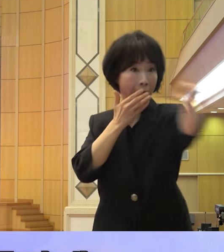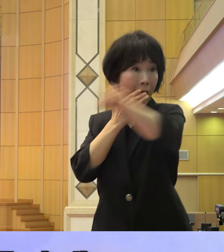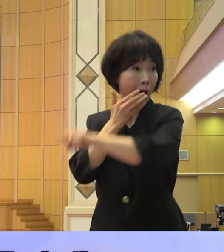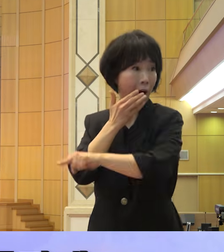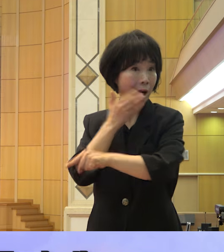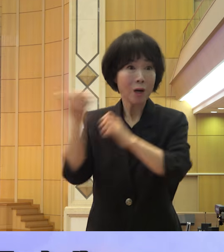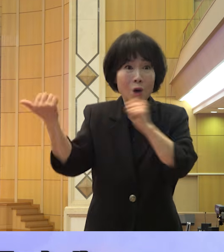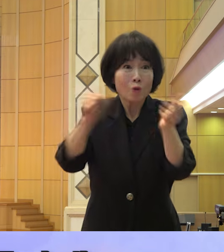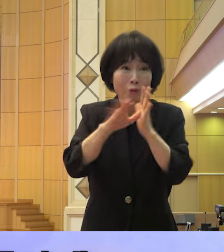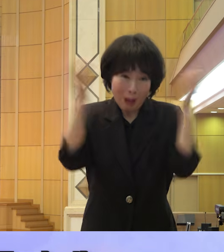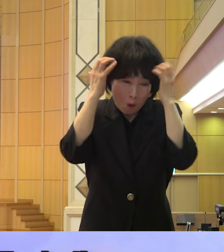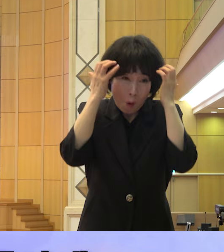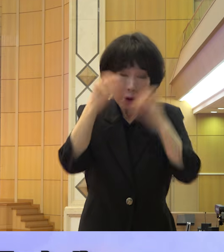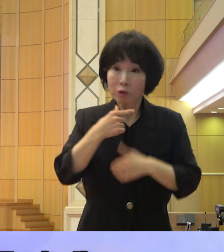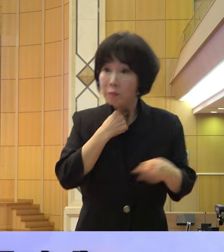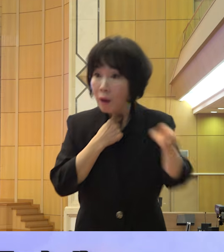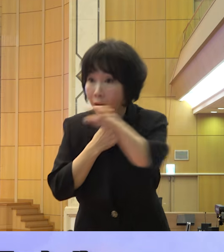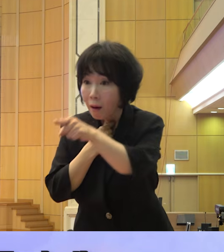죽을 때 고통하겠다 이거야?